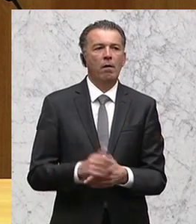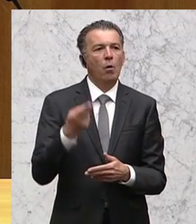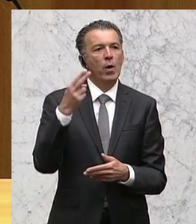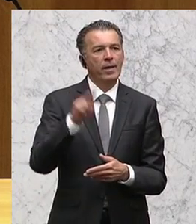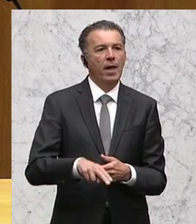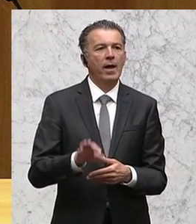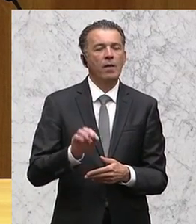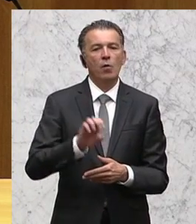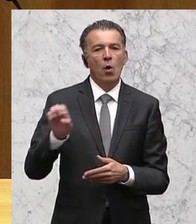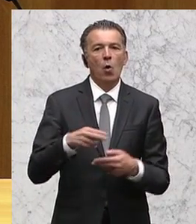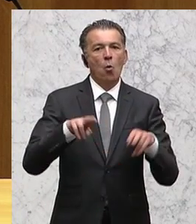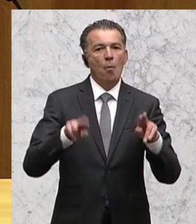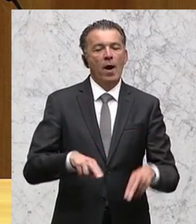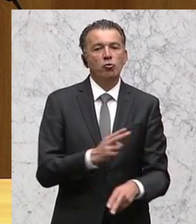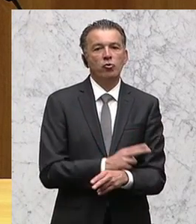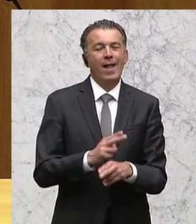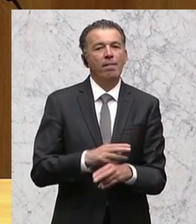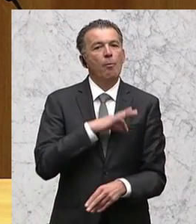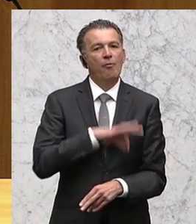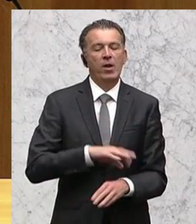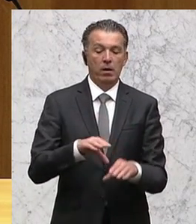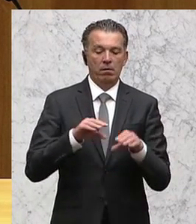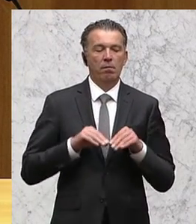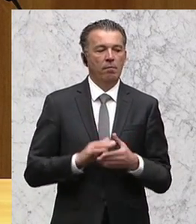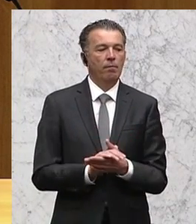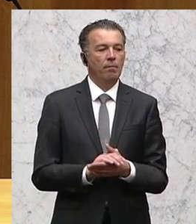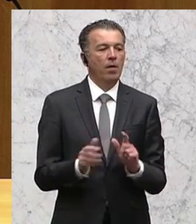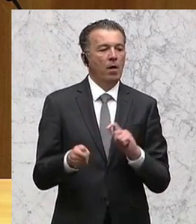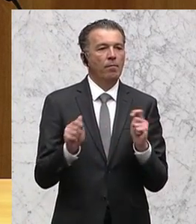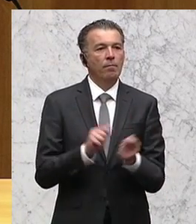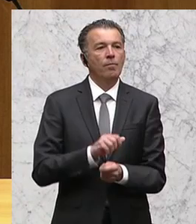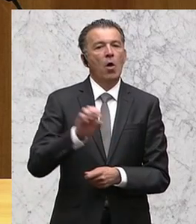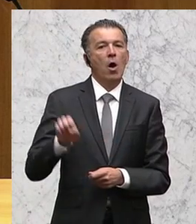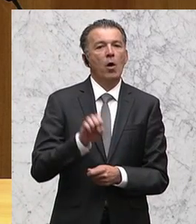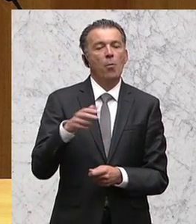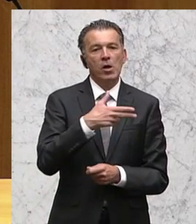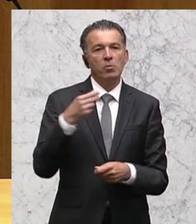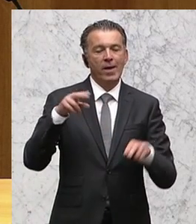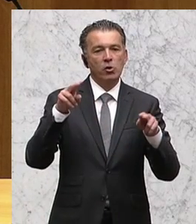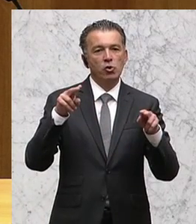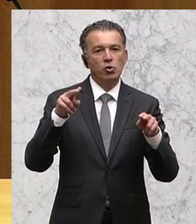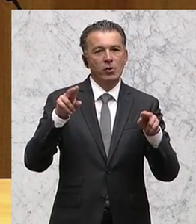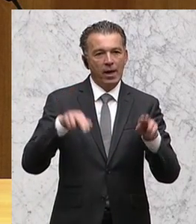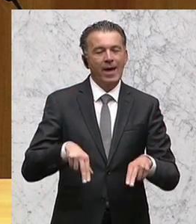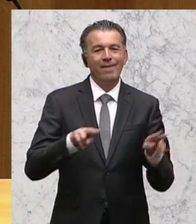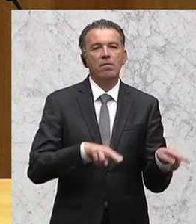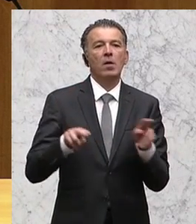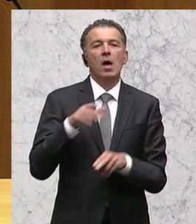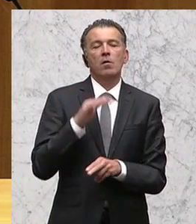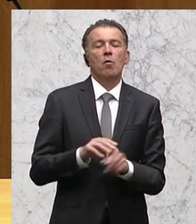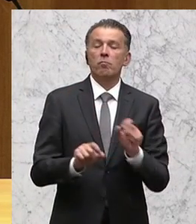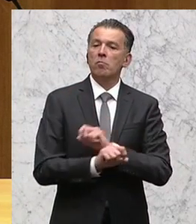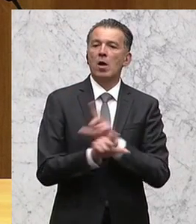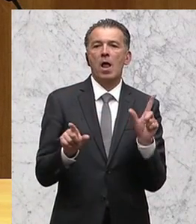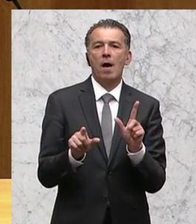für die Europaratsstaaten verbindlich. Bei der Reform des Europäischen Menschenrechtsgerichtshofes geht es